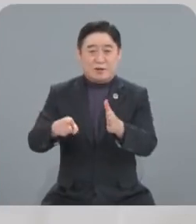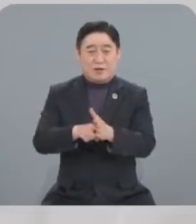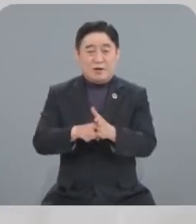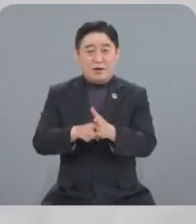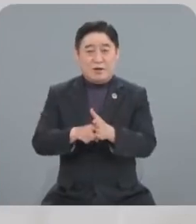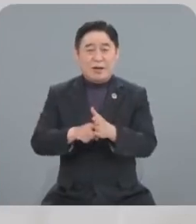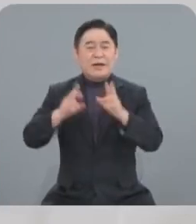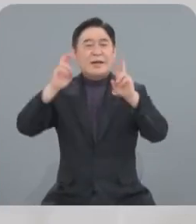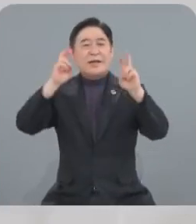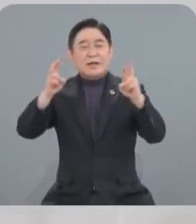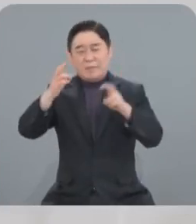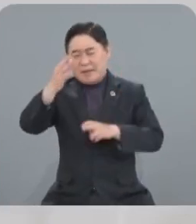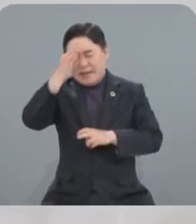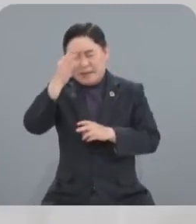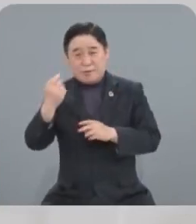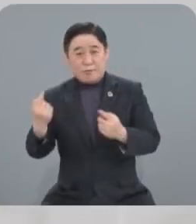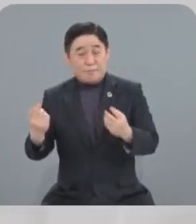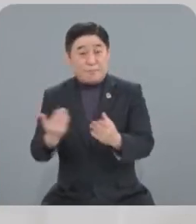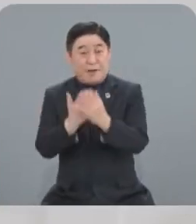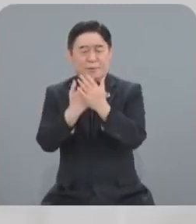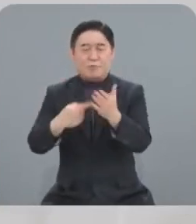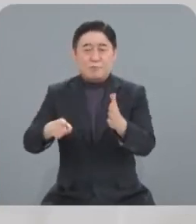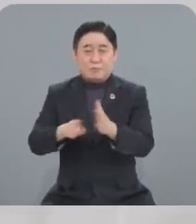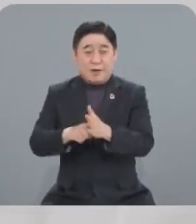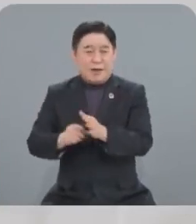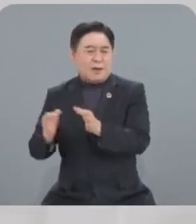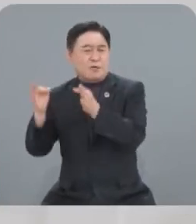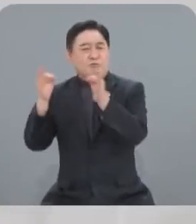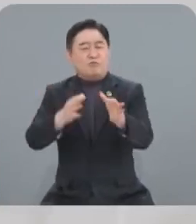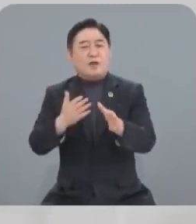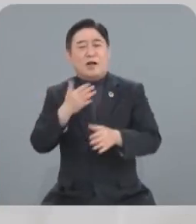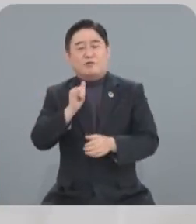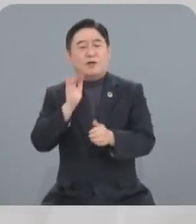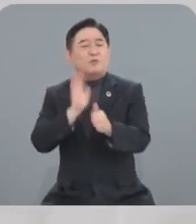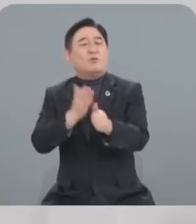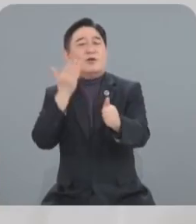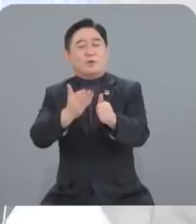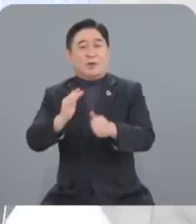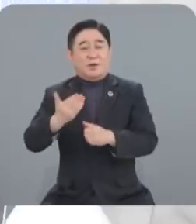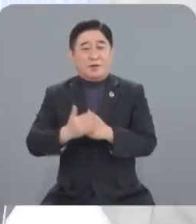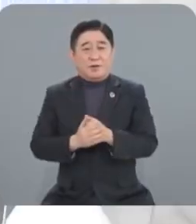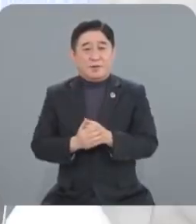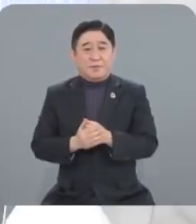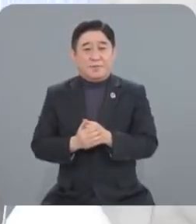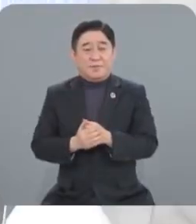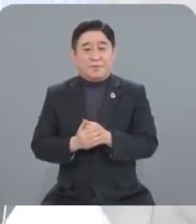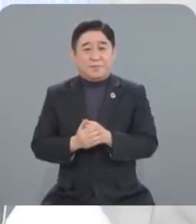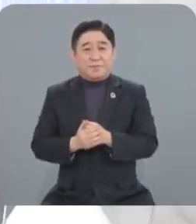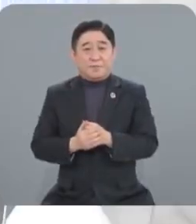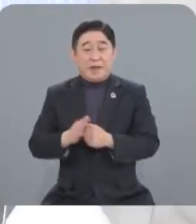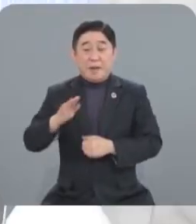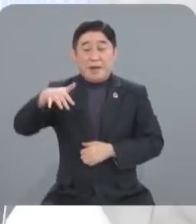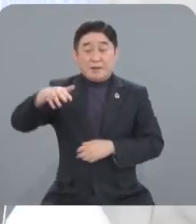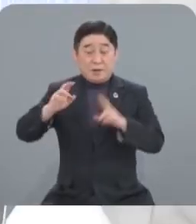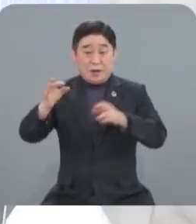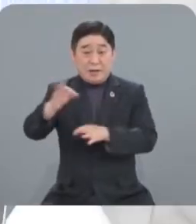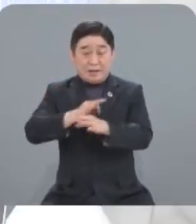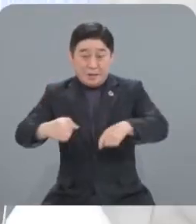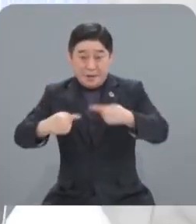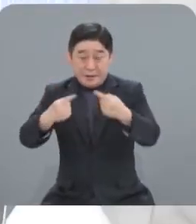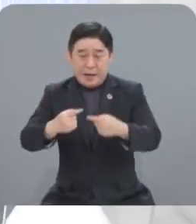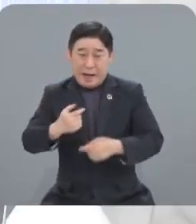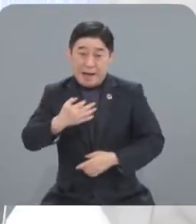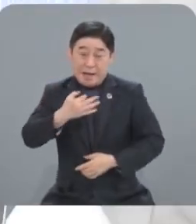기업이 기술혁신을 위해 과감하게 투자할 수 있도록 해야 합니다 벤처 사업에 뛰어 들려는